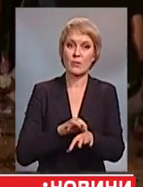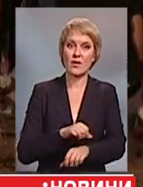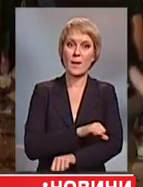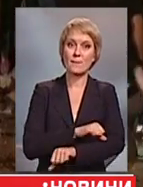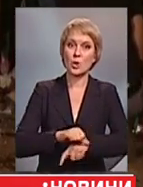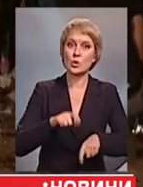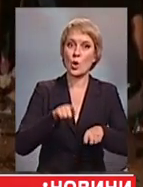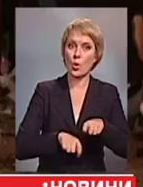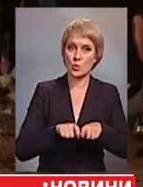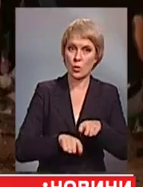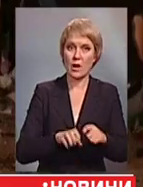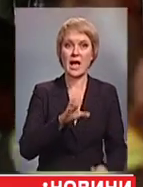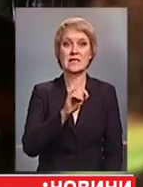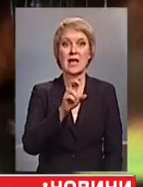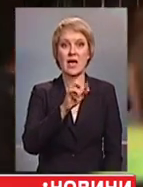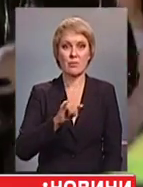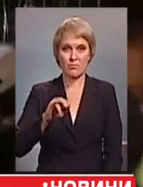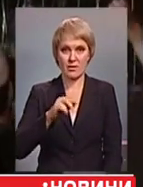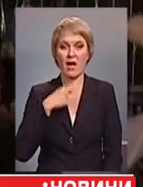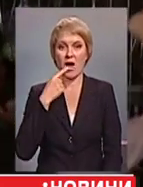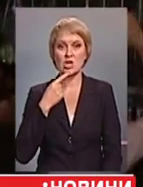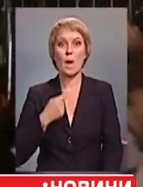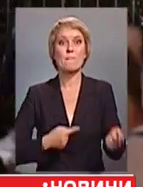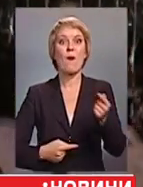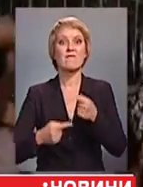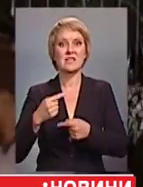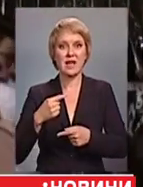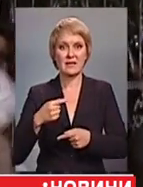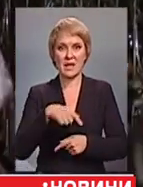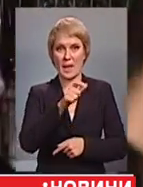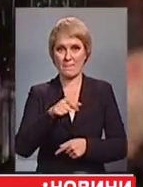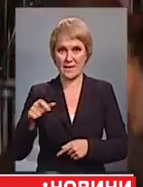Сербії заявили, що повертати мігрантів до країн, через які вони вже пройшли, неприйнятно.